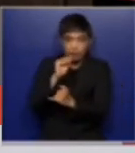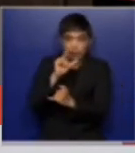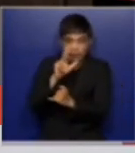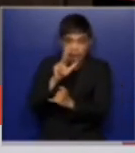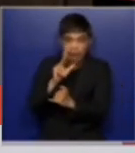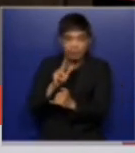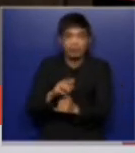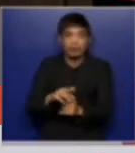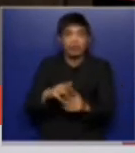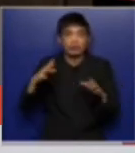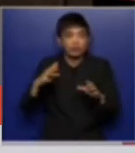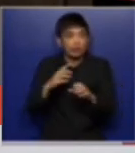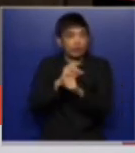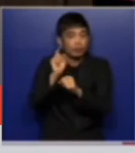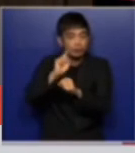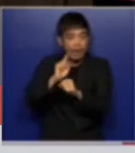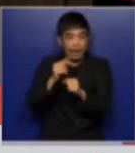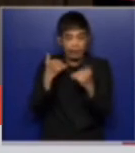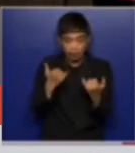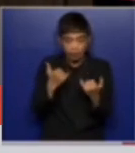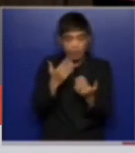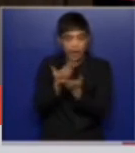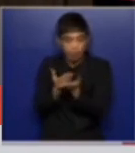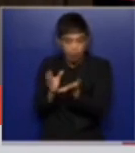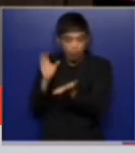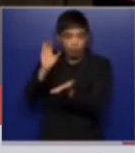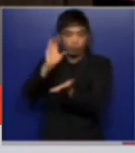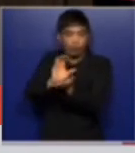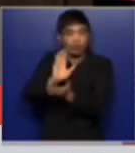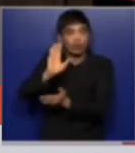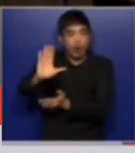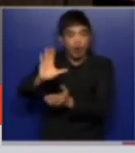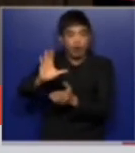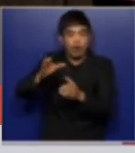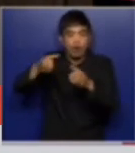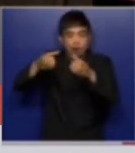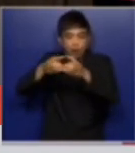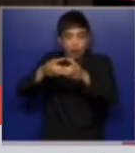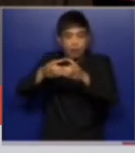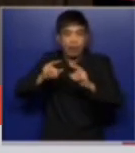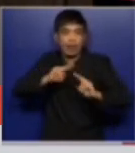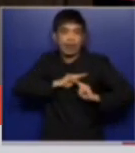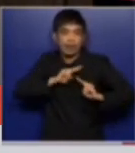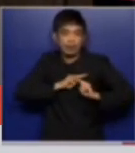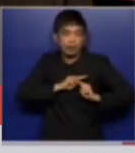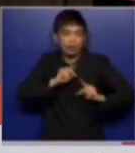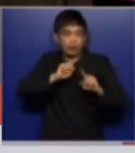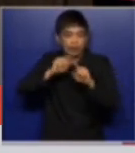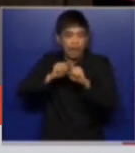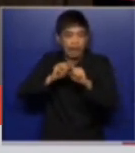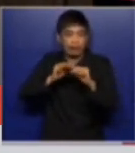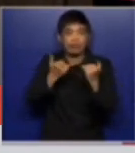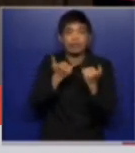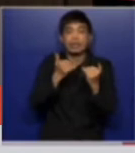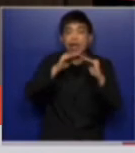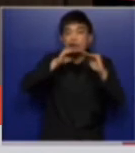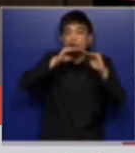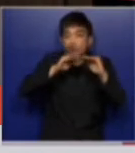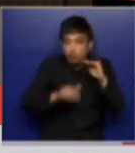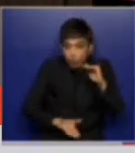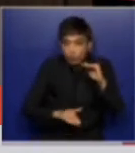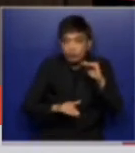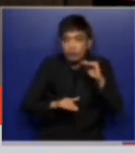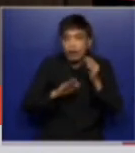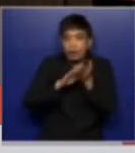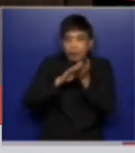ชนทั้งในปัจจุบันและในอนาคตอันใกล้นี้อยู่ในสภาพที่ชะลอตัวและไม่อาจสามารถที่